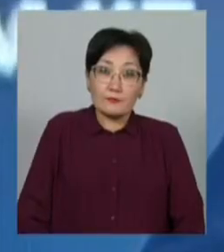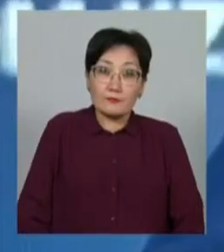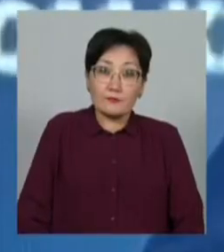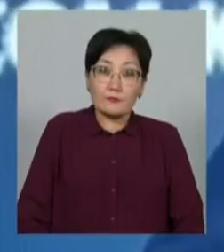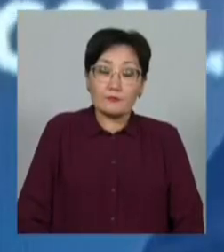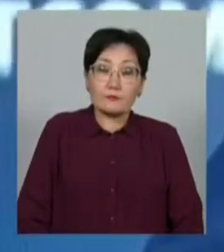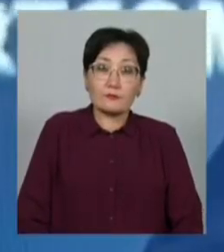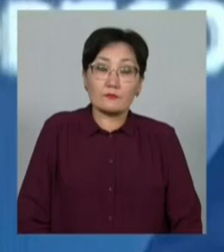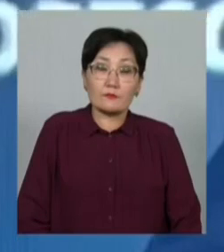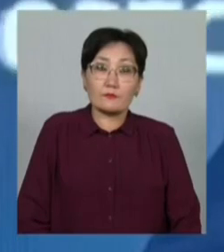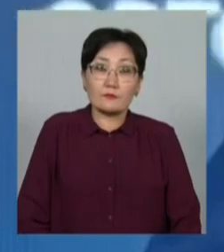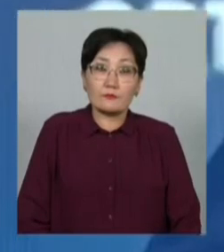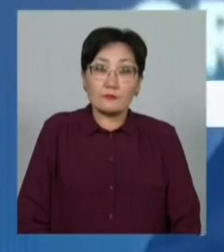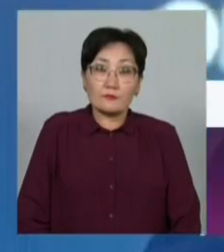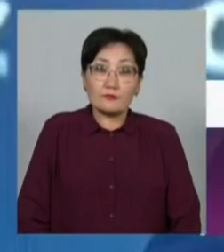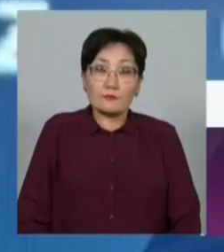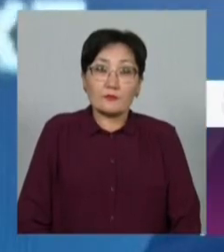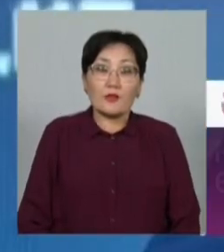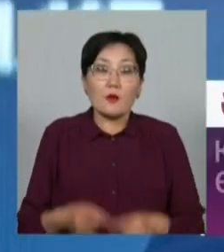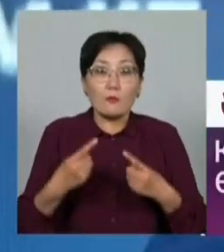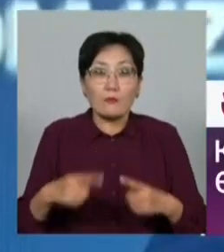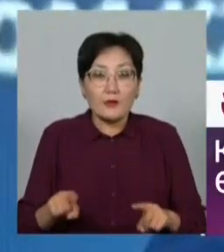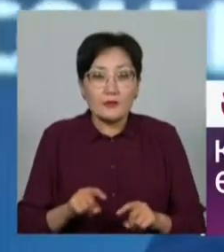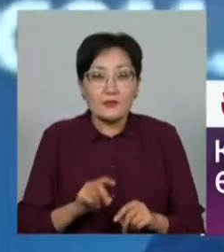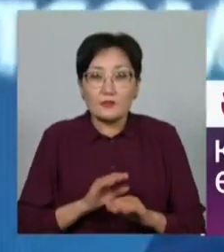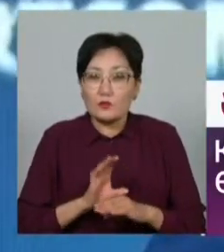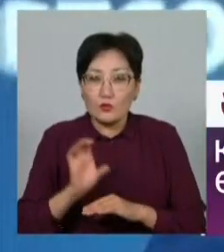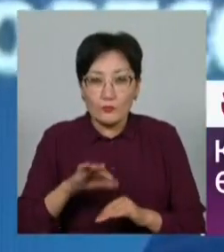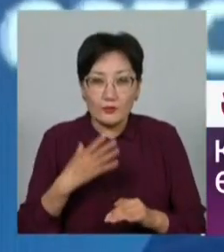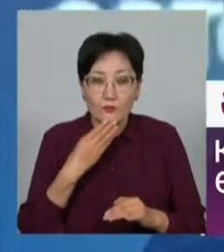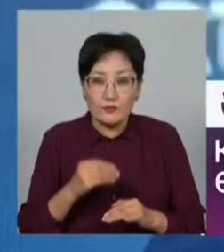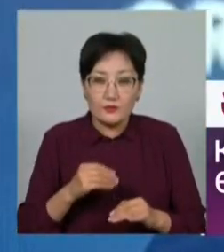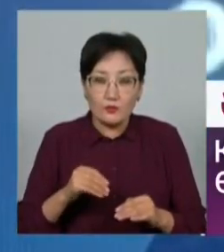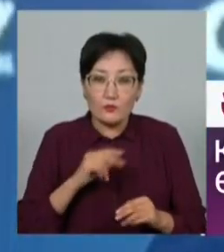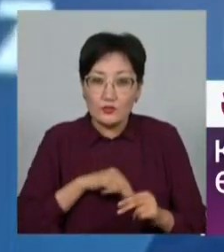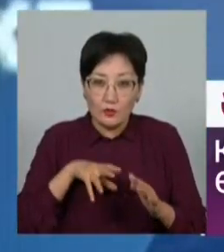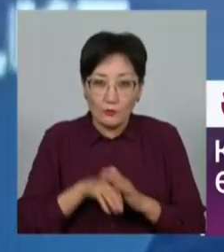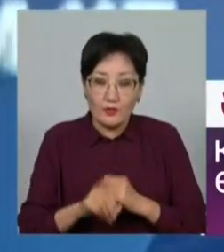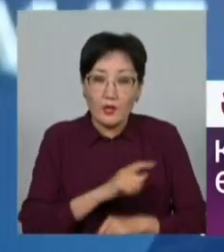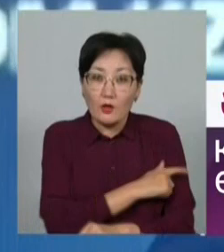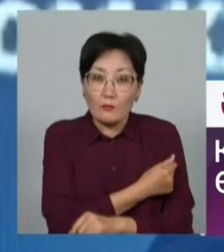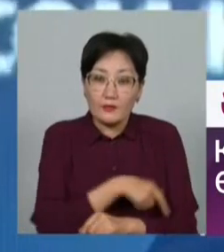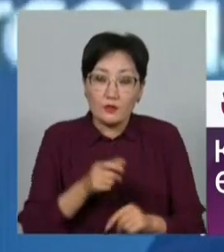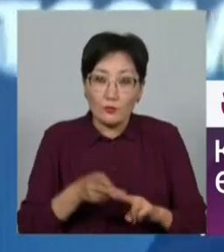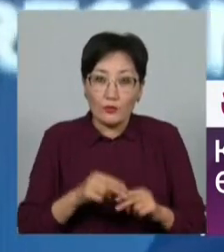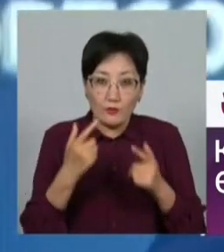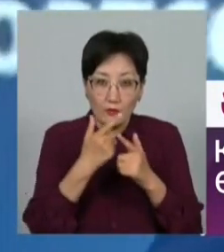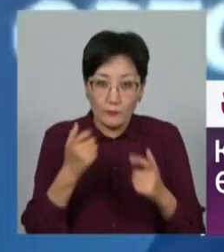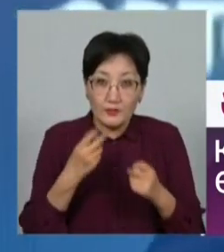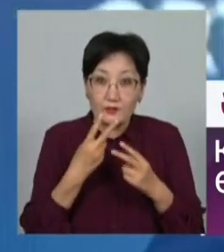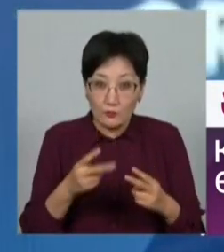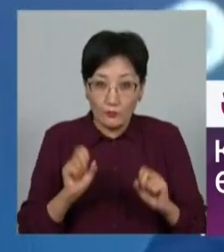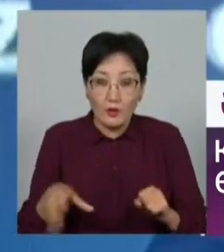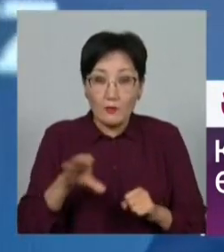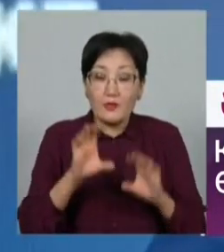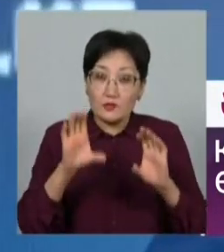Никто не может пользоваться персональными данными. Басқа ешқайда жіберілмейді. Өз өкілеттіліктер аясында тек медицина мамандары ғана бұл деректерді көре алады.